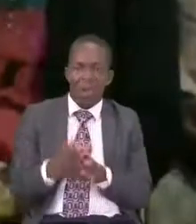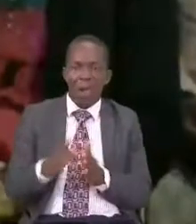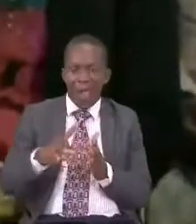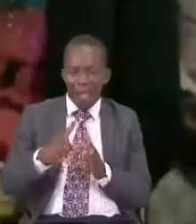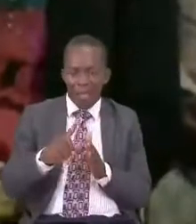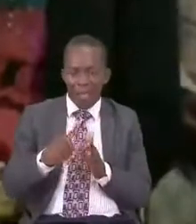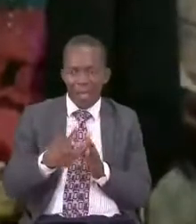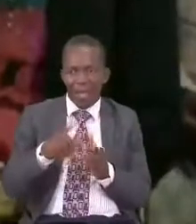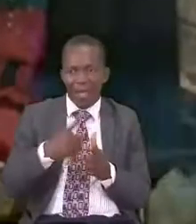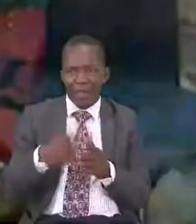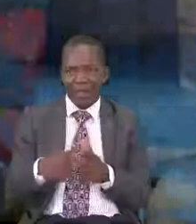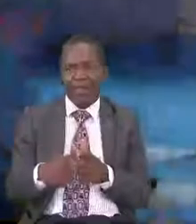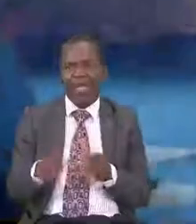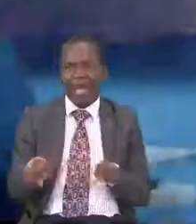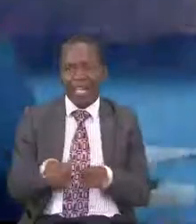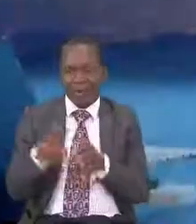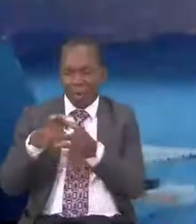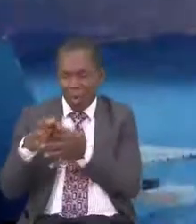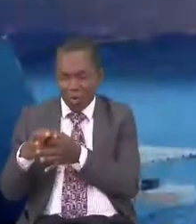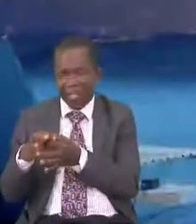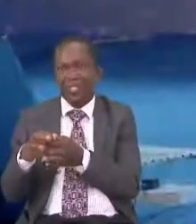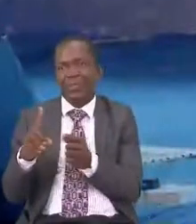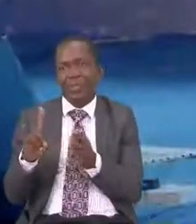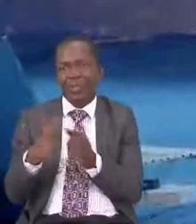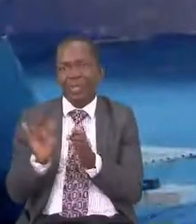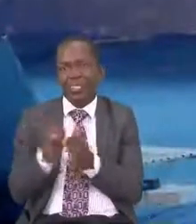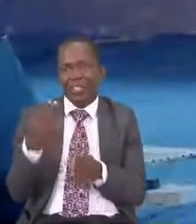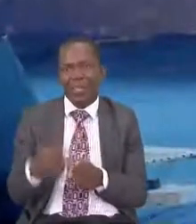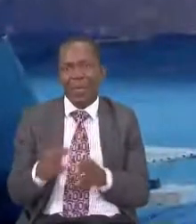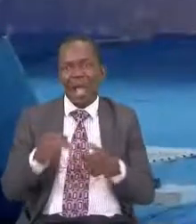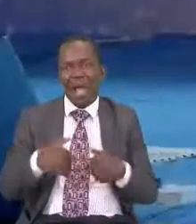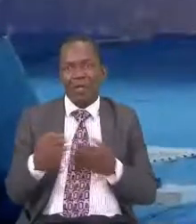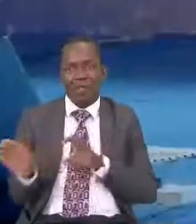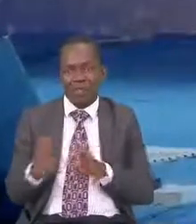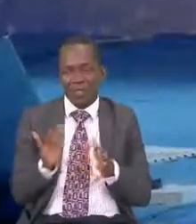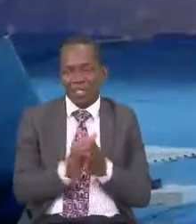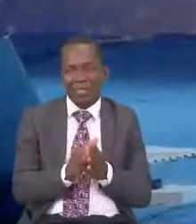Et comme vous connectez à ce nom, comment nous connectons-nous? Voyons